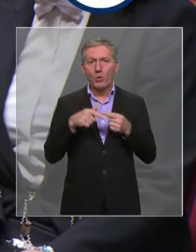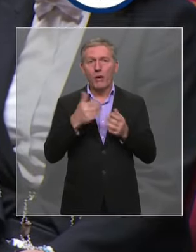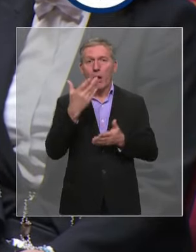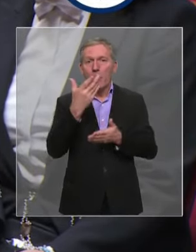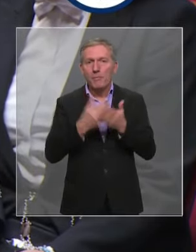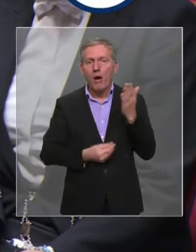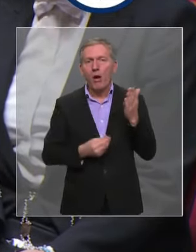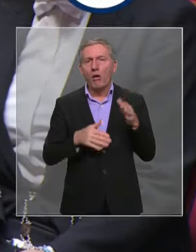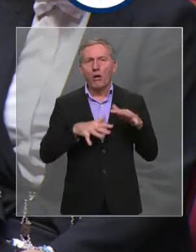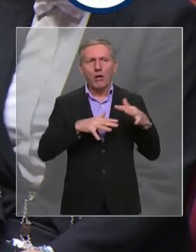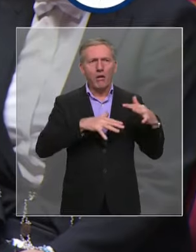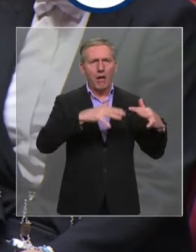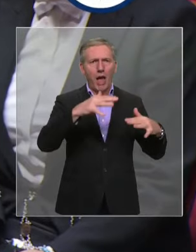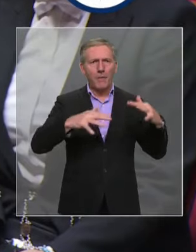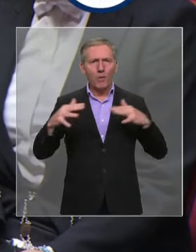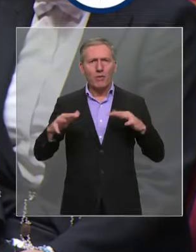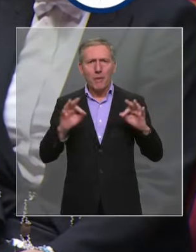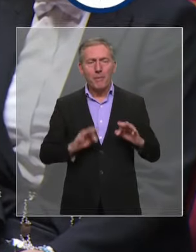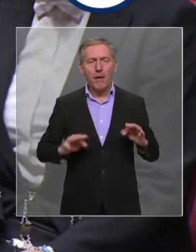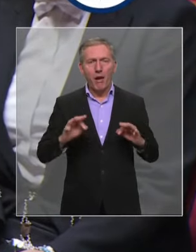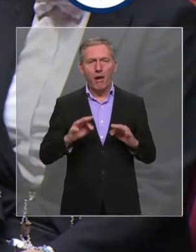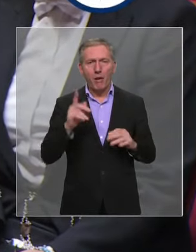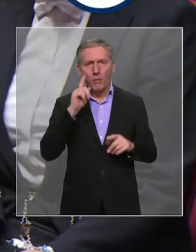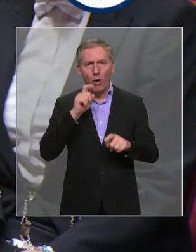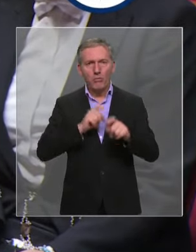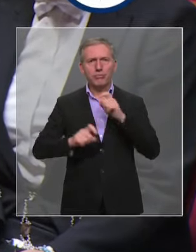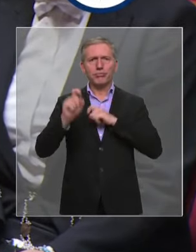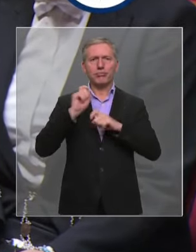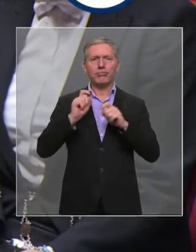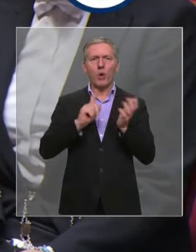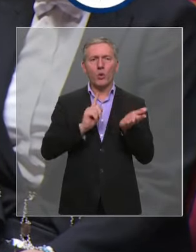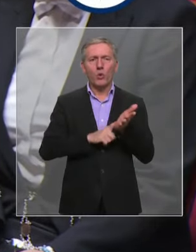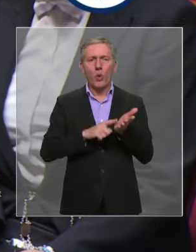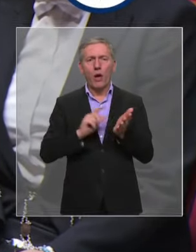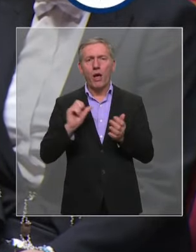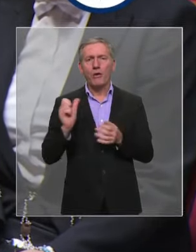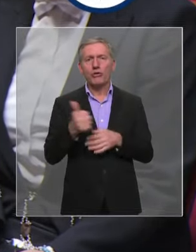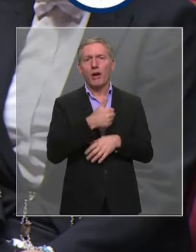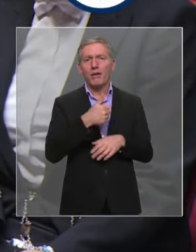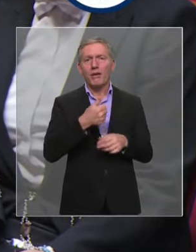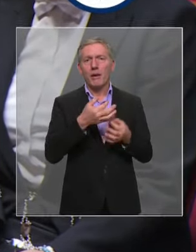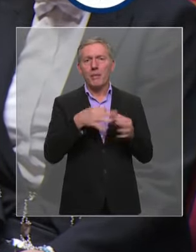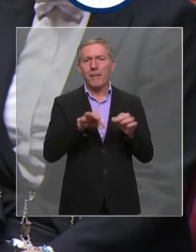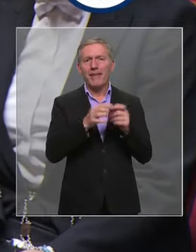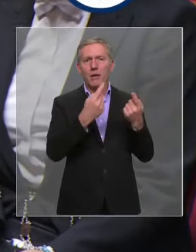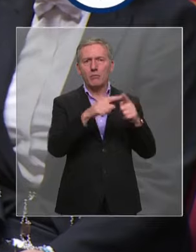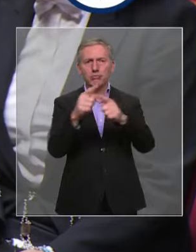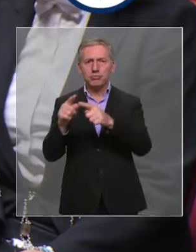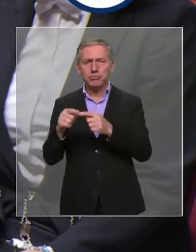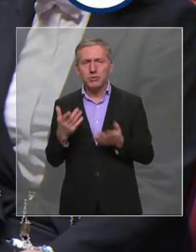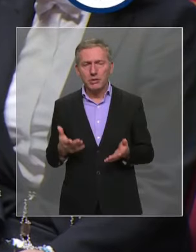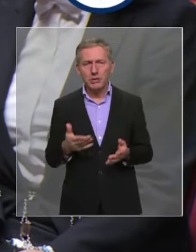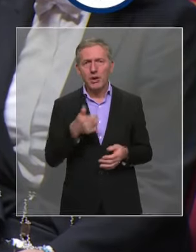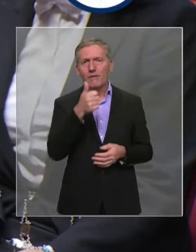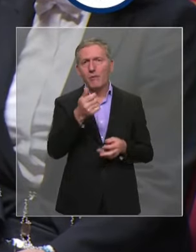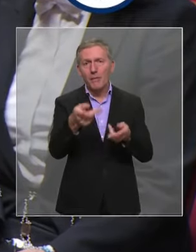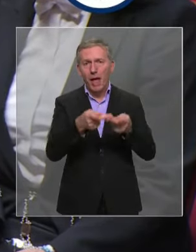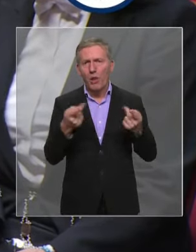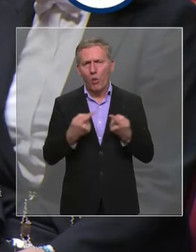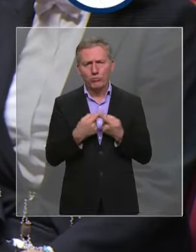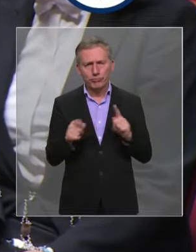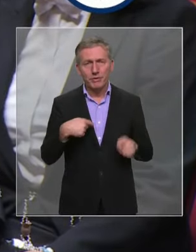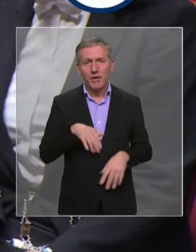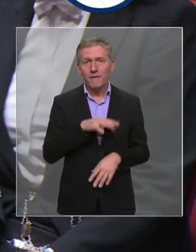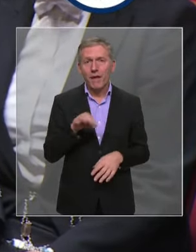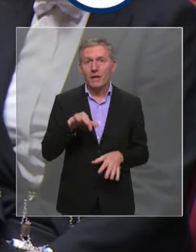l'absence de toute harmonisation, puisqu'on est revenu vers les différents droits nationaux. Et donc, contrairement à ce que vous affirmez, la France